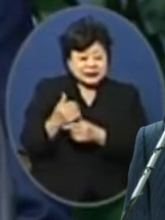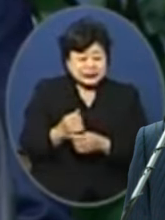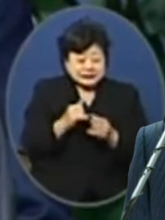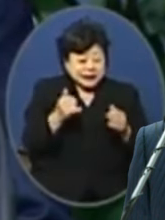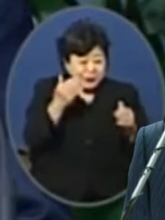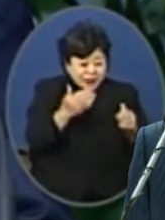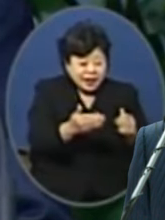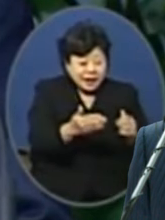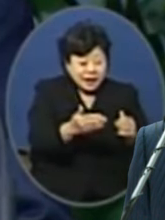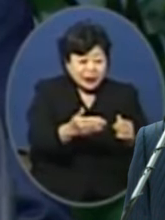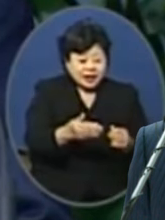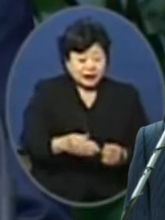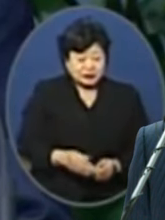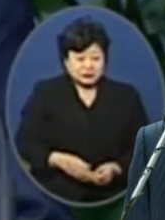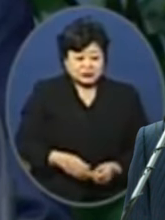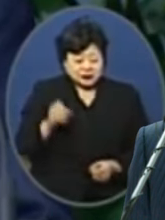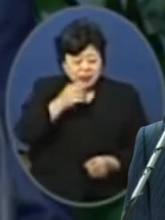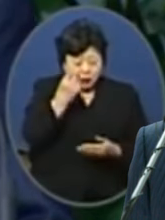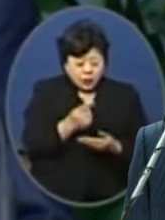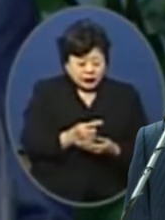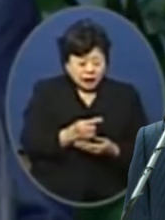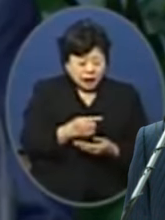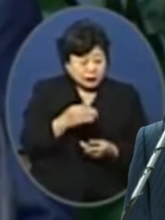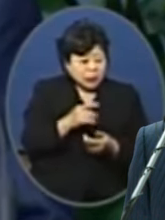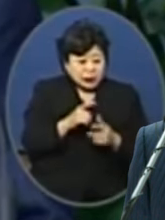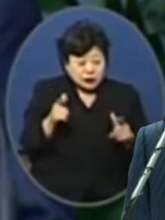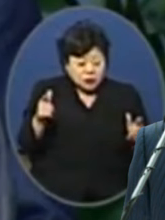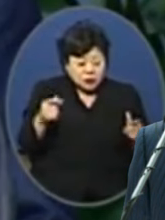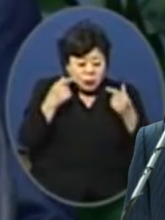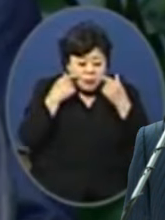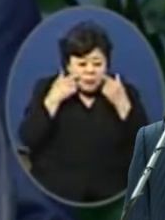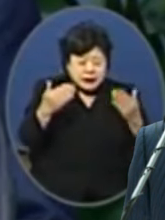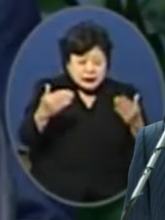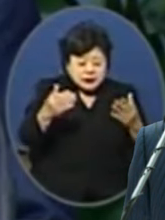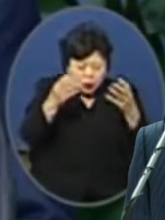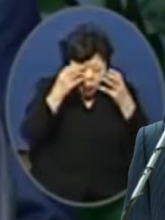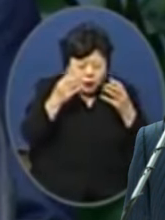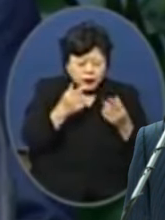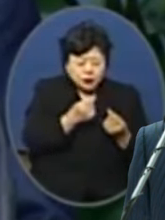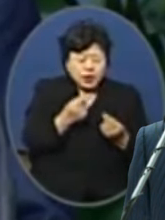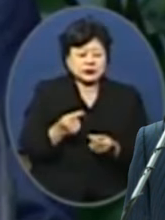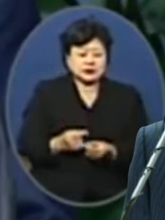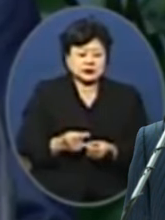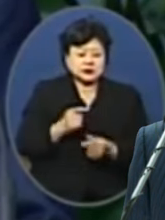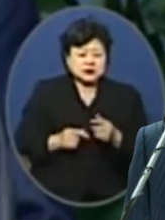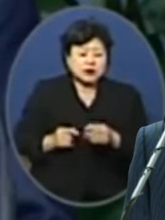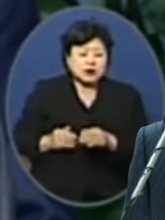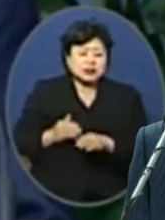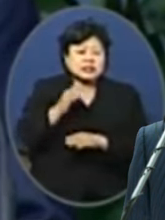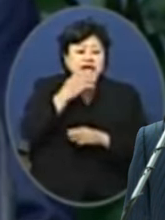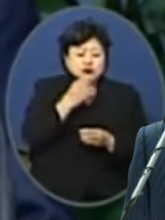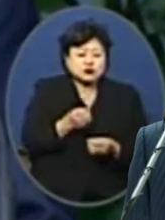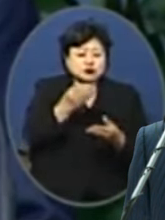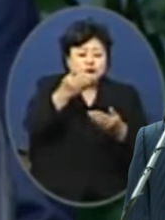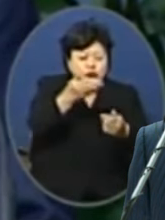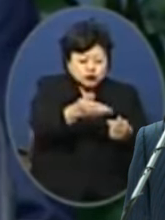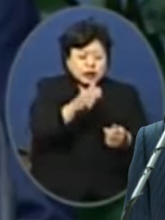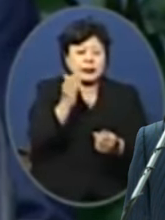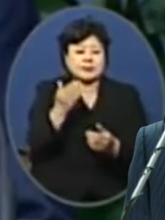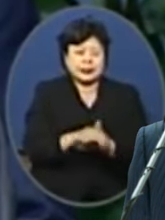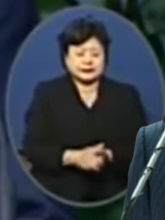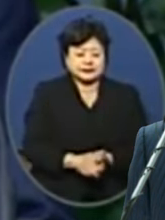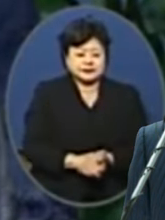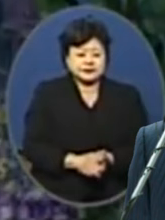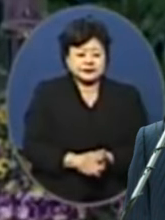사람에게는 무의미하게 왔다가 지나가지 않는다는 것입니다 반드시 고난은 동 이상의 축복을 가지고 오는